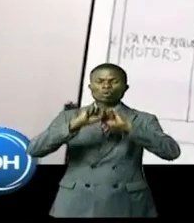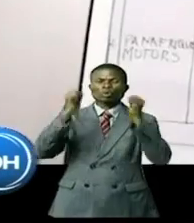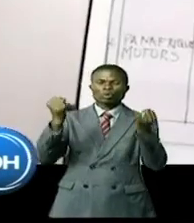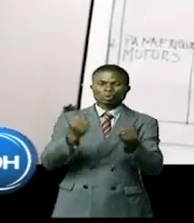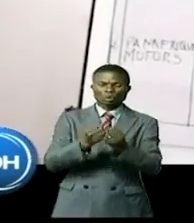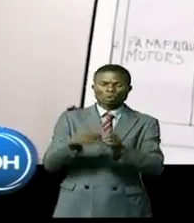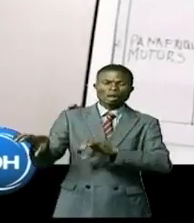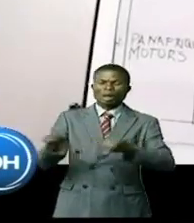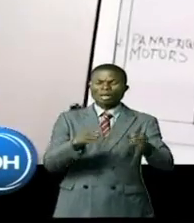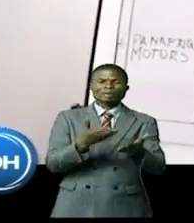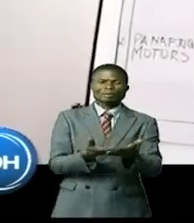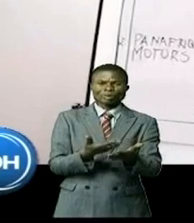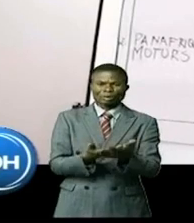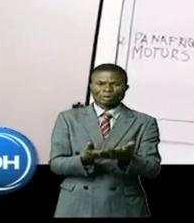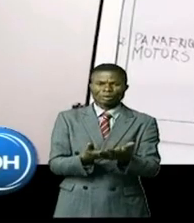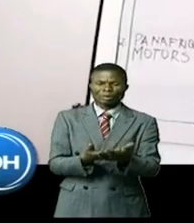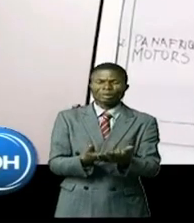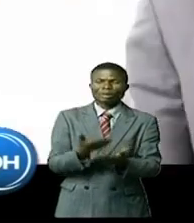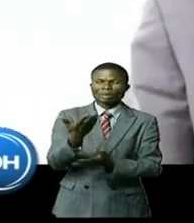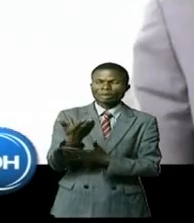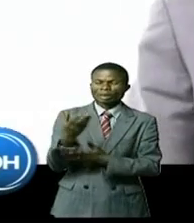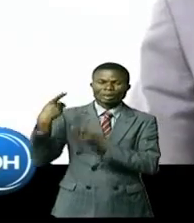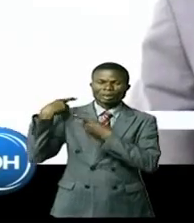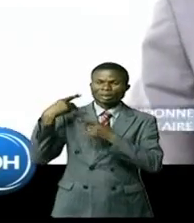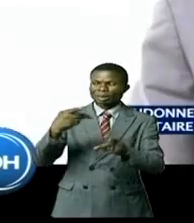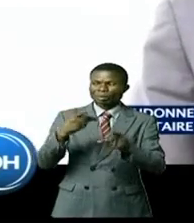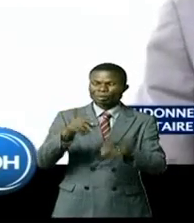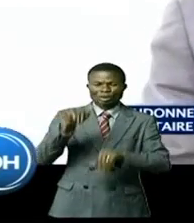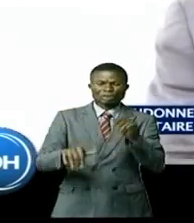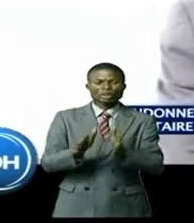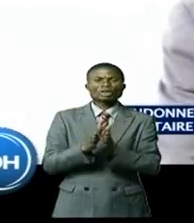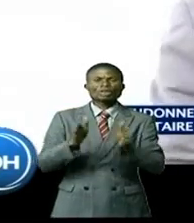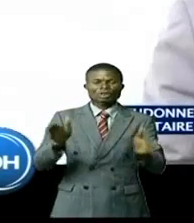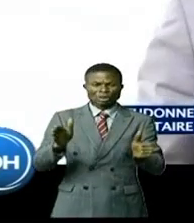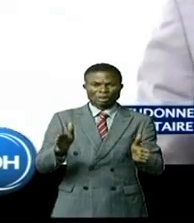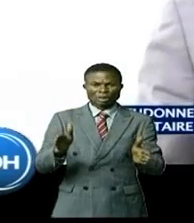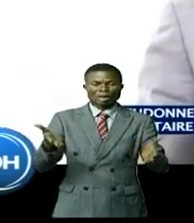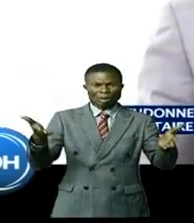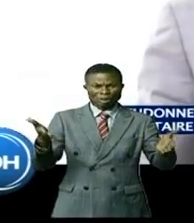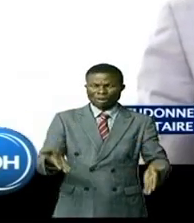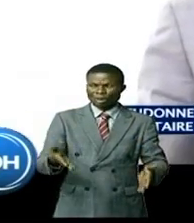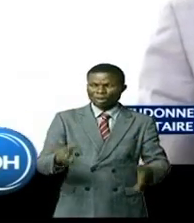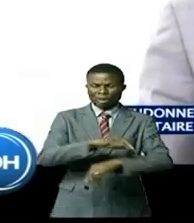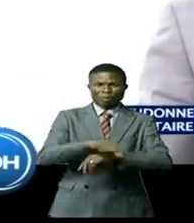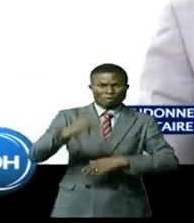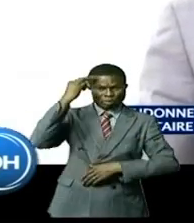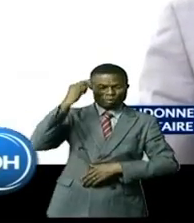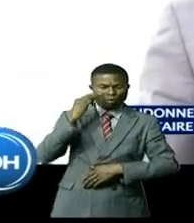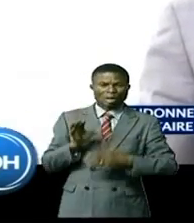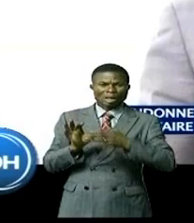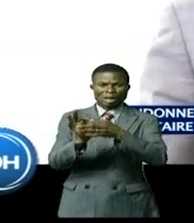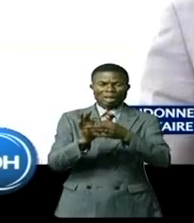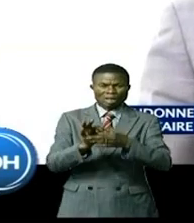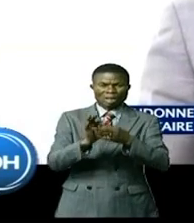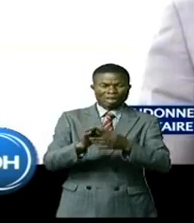la circonstance. Rappelez que depuis que ce secrétariat général, le ministère de la coopération par le passé